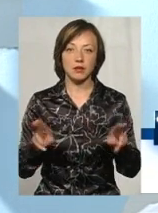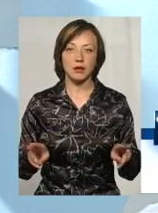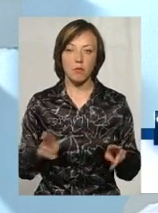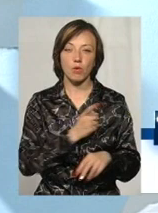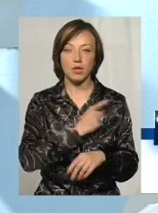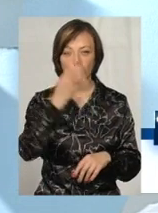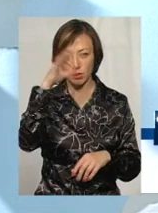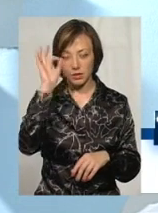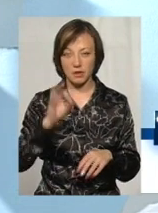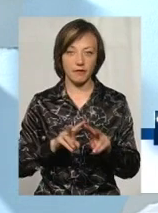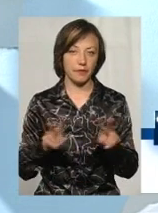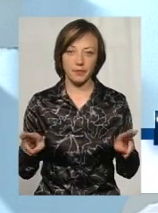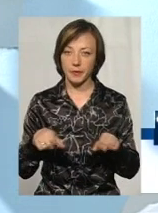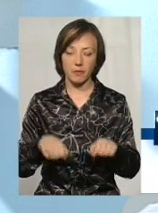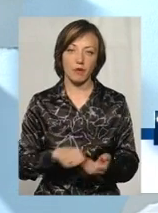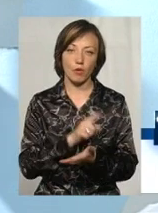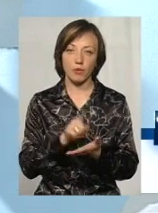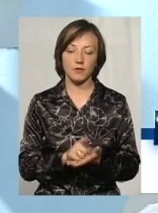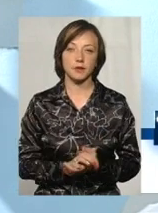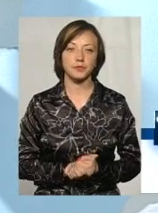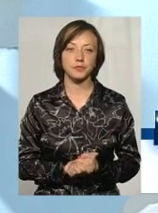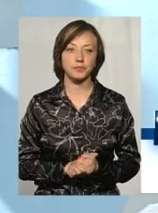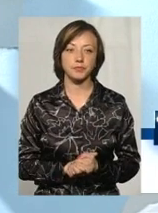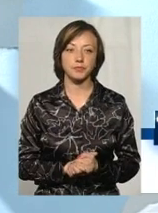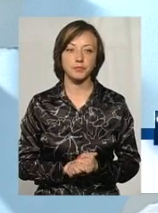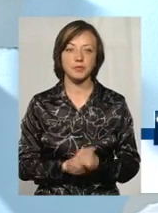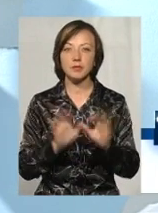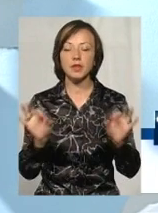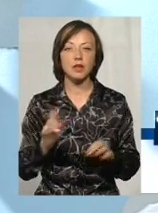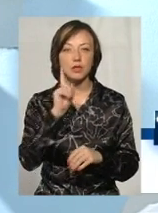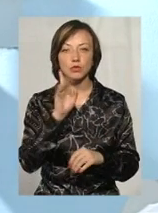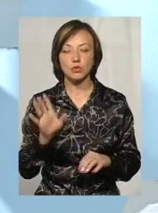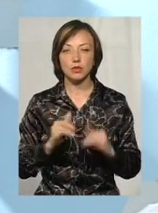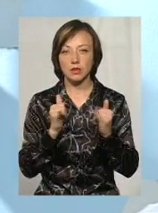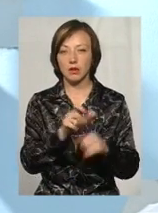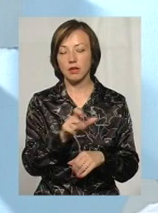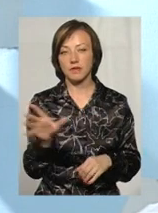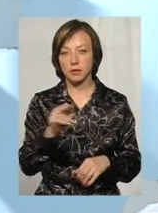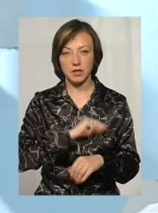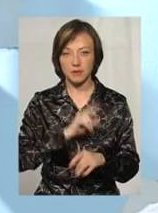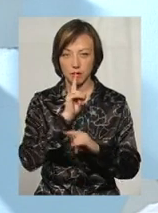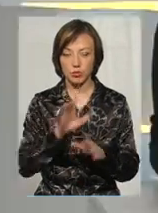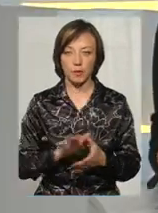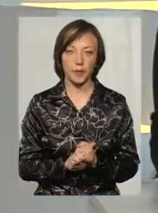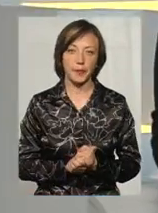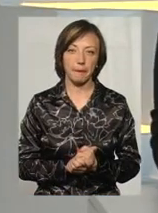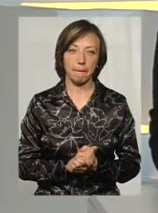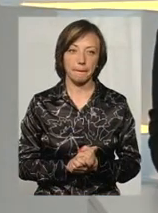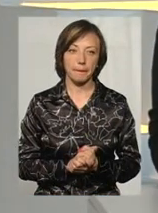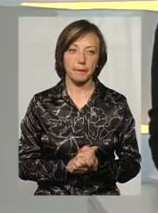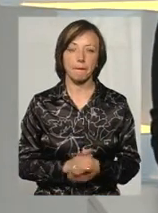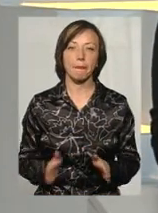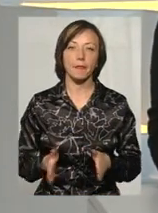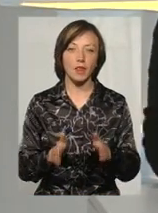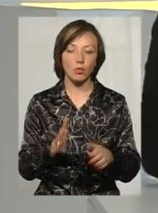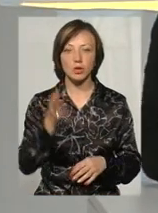патрульні поліцейські, ті самі права та обов'язки. Тобто тут не буде ніяких незручностей для усіх працівників. Тобто дорожня